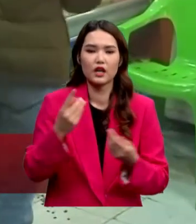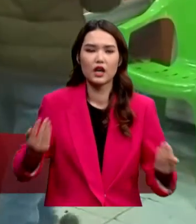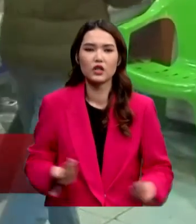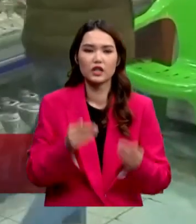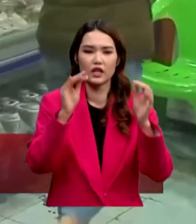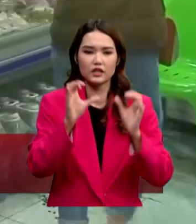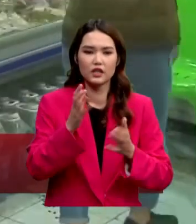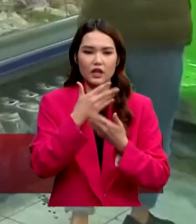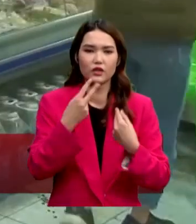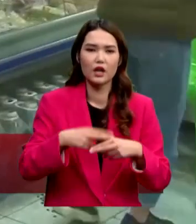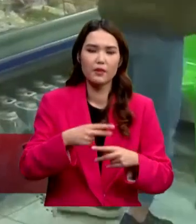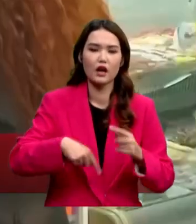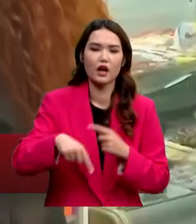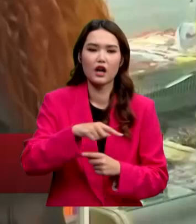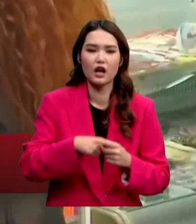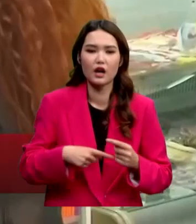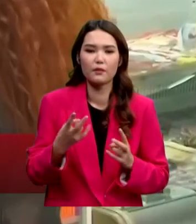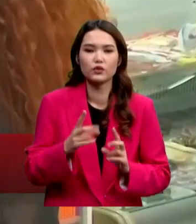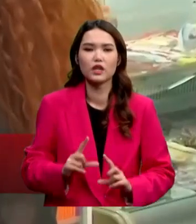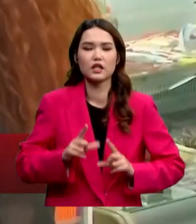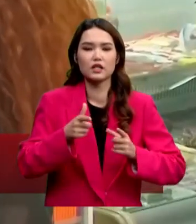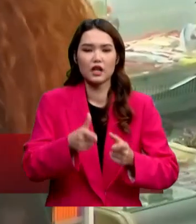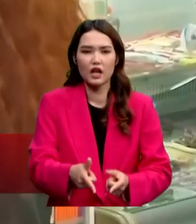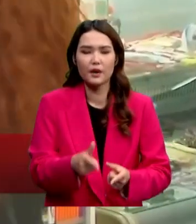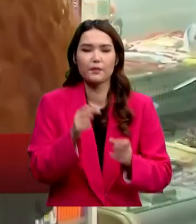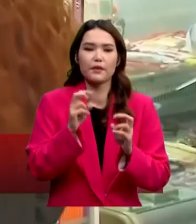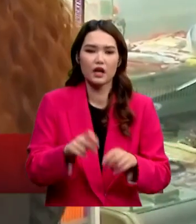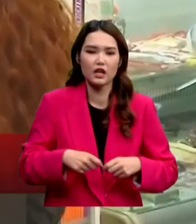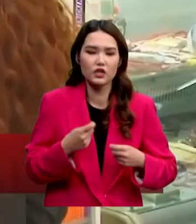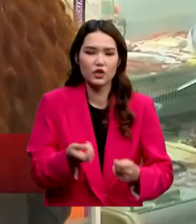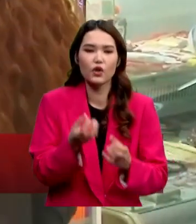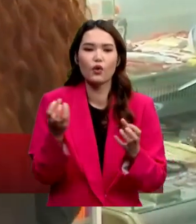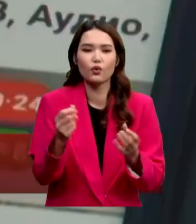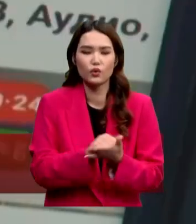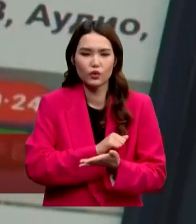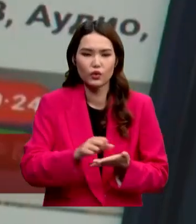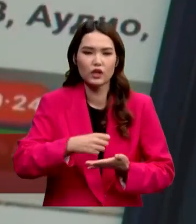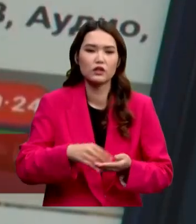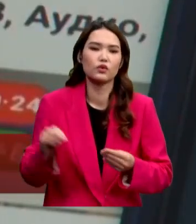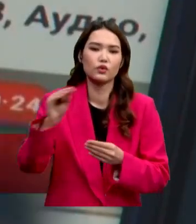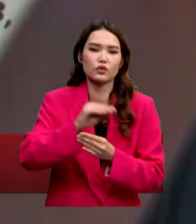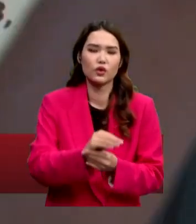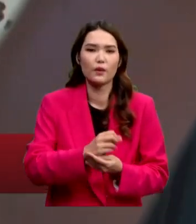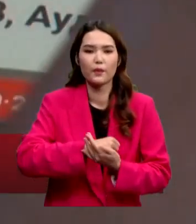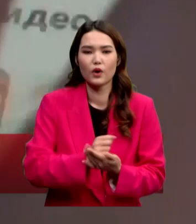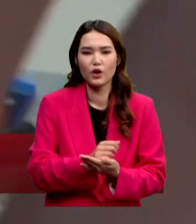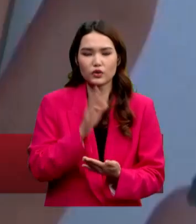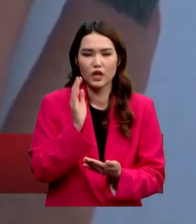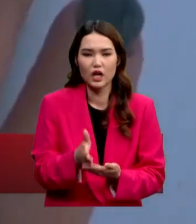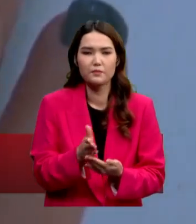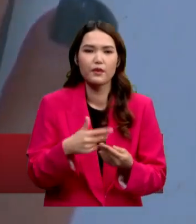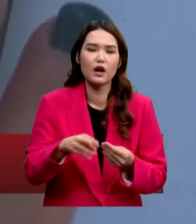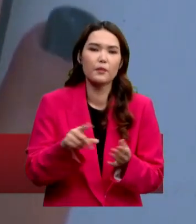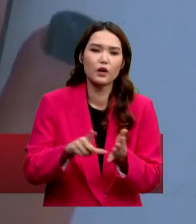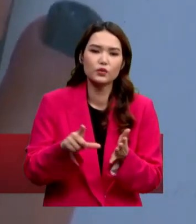незаконных переводов предпринимателю нужно зарегистрировать ИП или предоставить еще одну декларацию по дополнительным доходам. Теперь в поле зрения